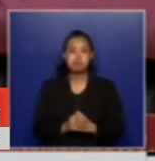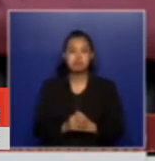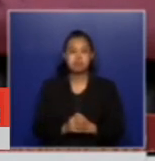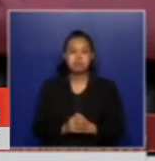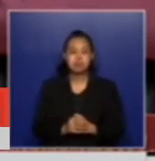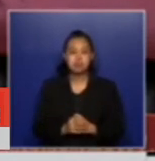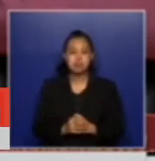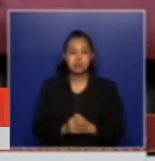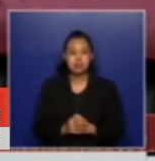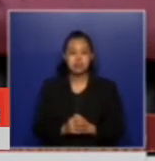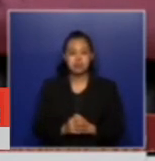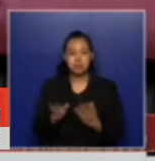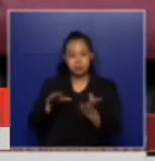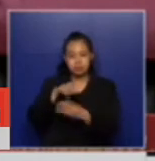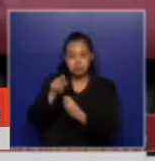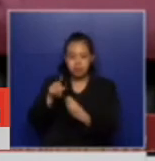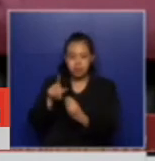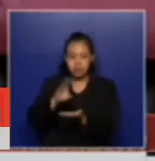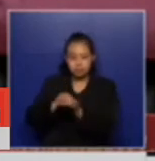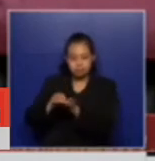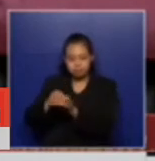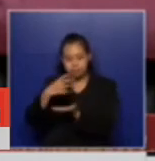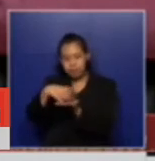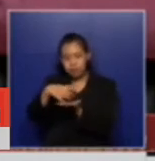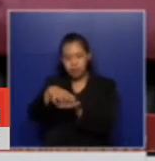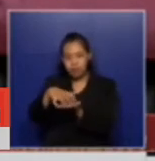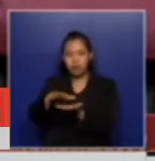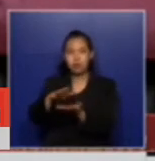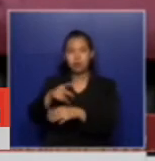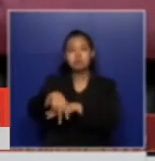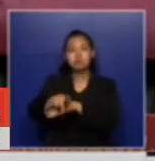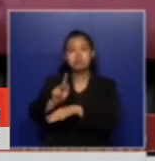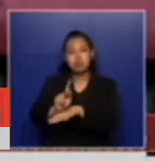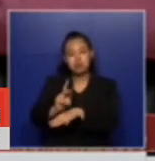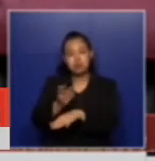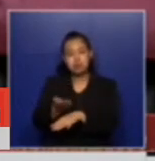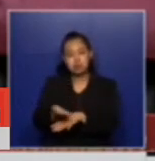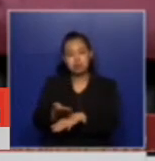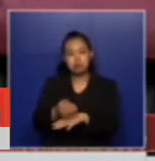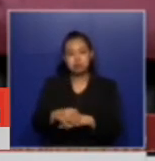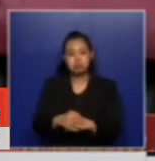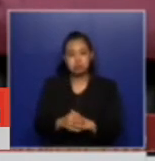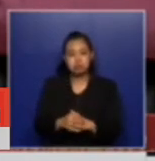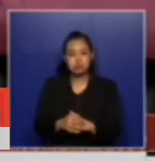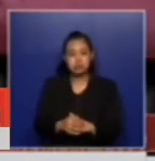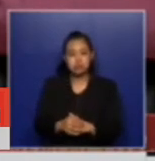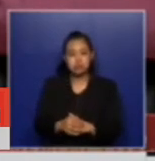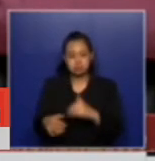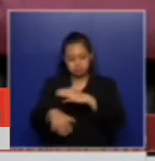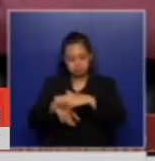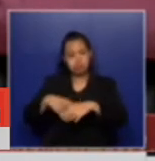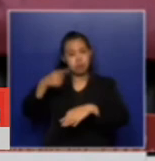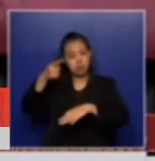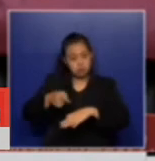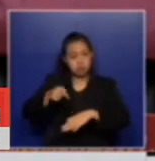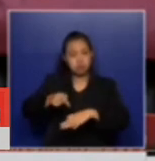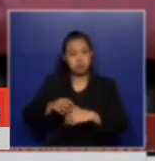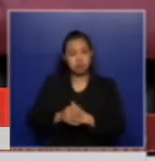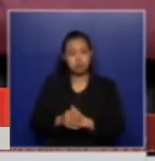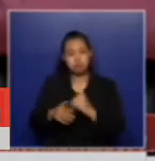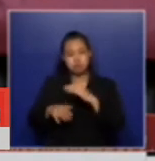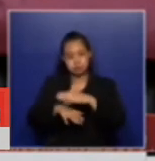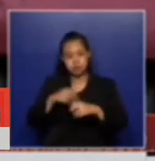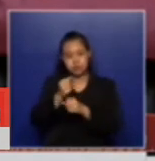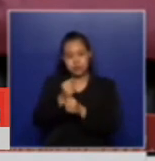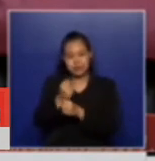มได้นำกราบเรียนท่านประธานเนี่ยมันเป็นข้อเท็จจริงครับมันเป็นฐานในการคำ